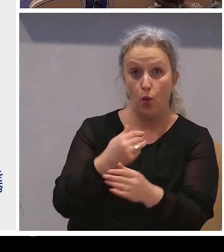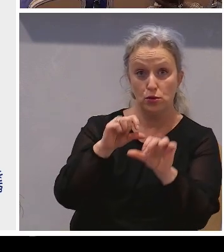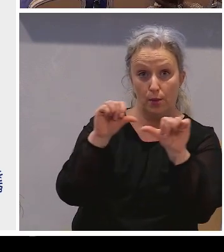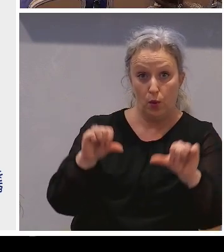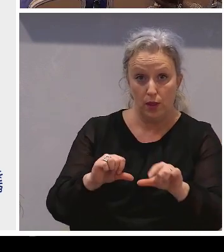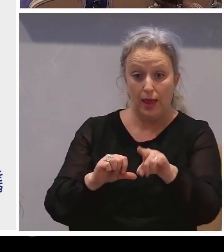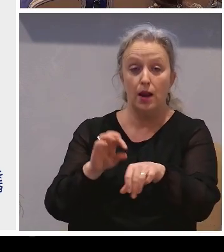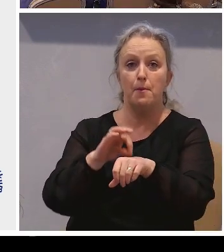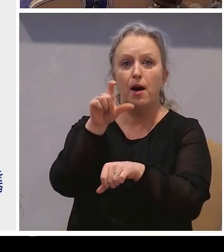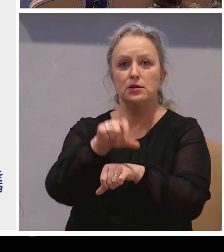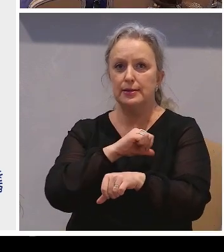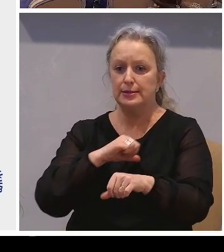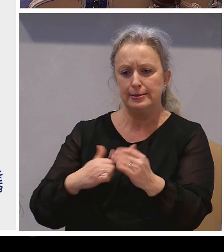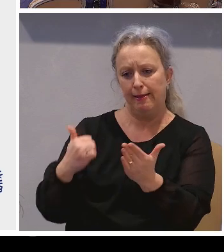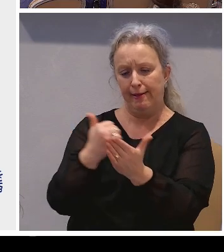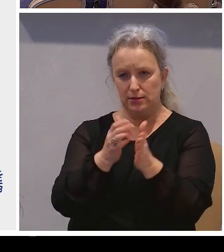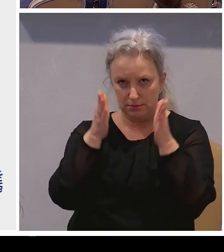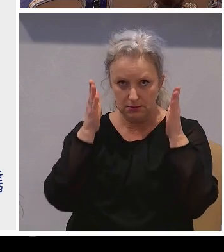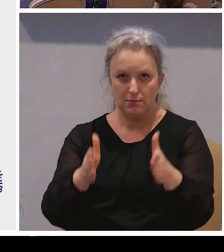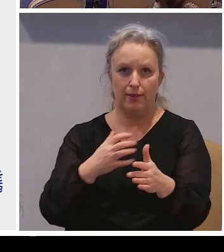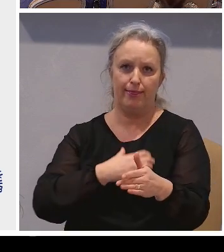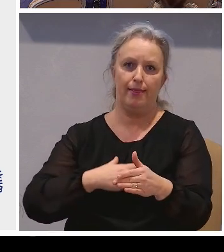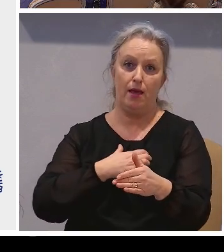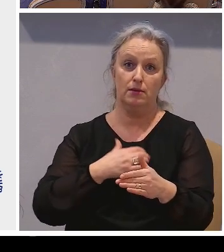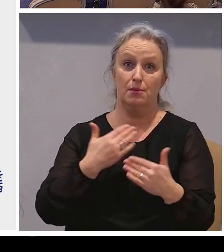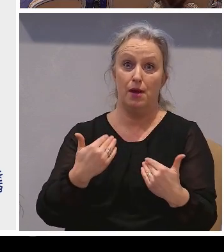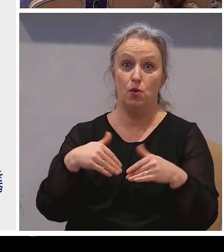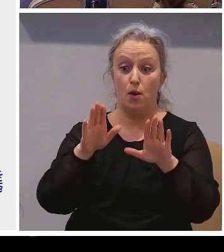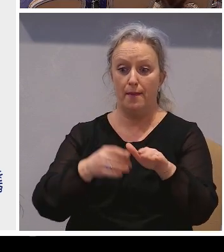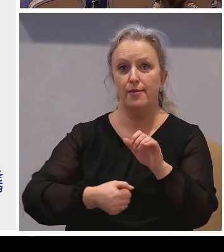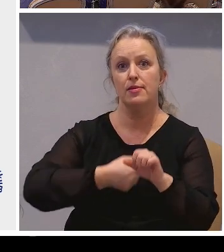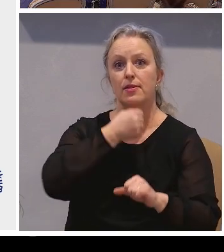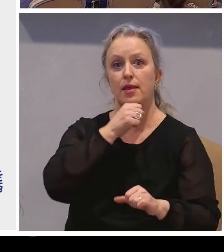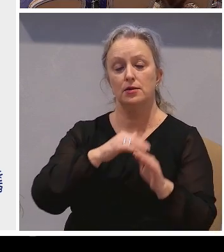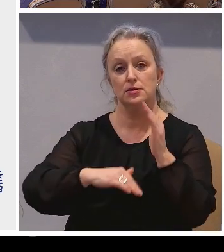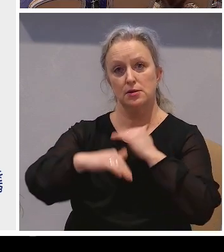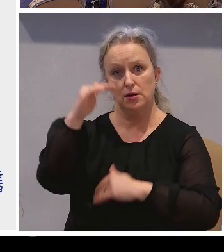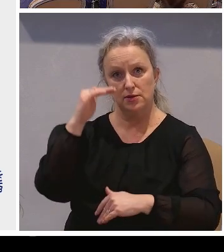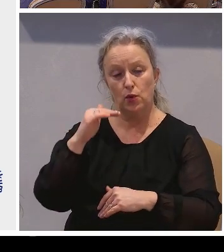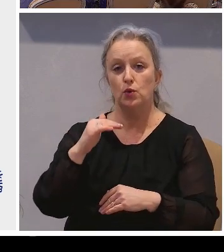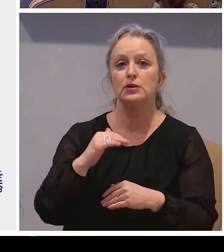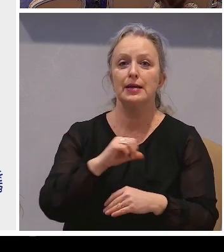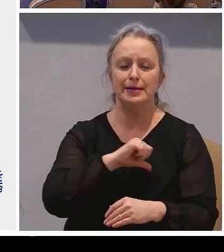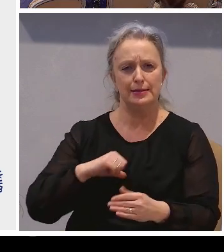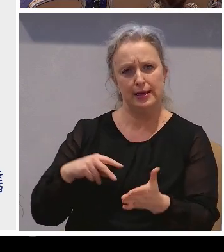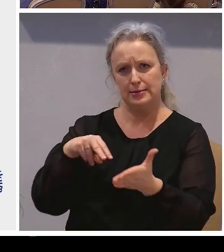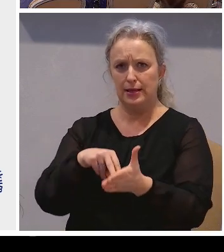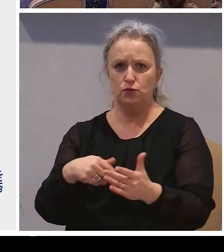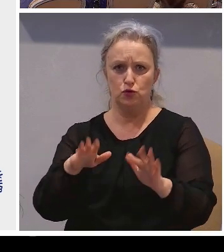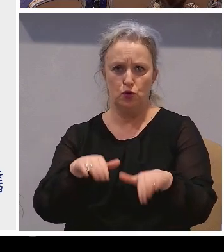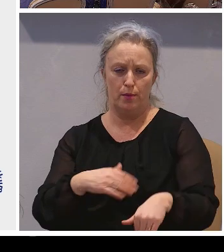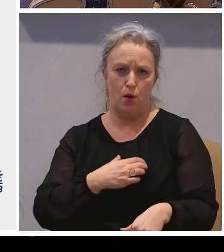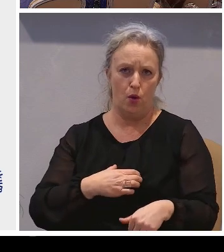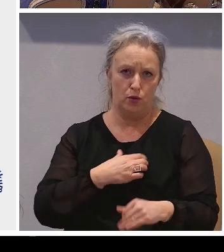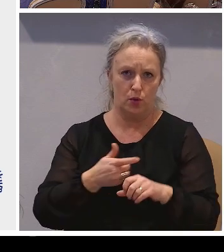on ise väga tähtis niikuinii. The Nüüd on ka patient täiskasvanud, themselves et siis on siis autonoomia is pool. naturally Perekonna